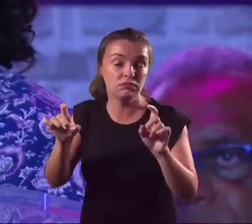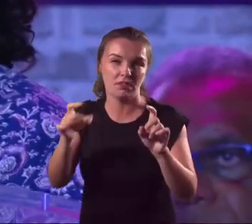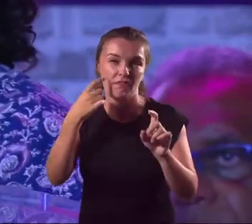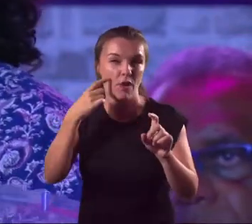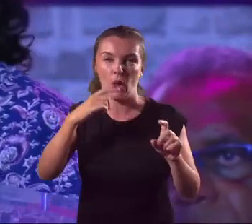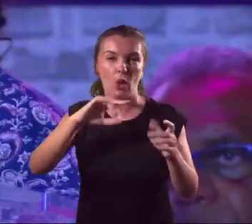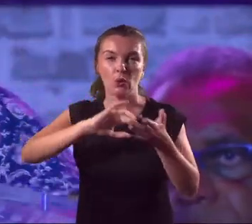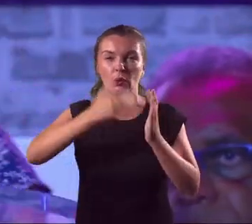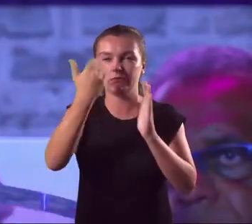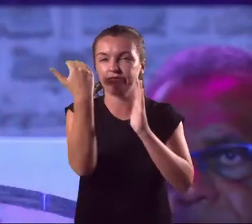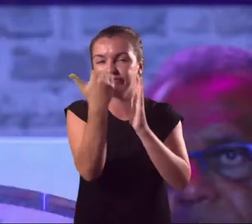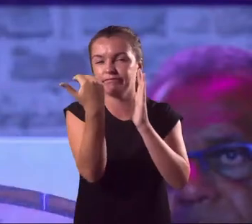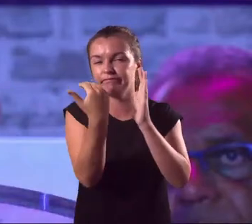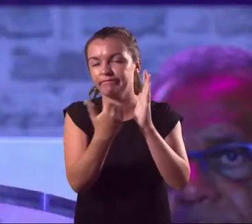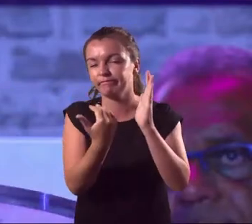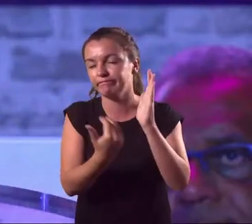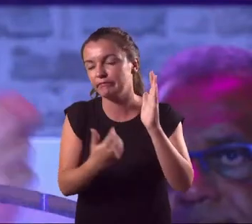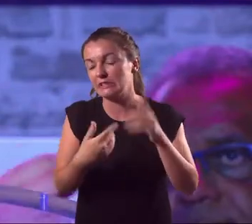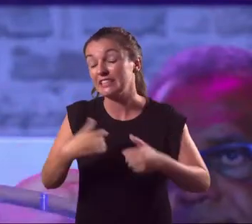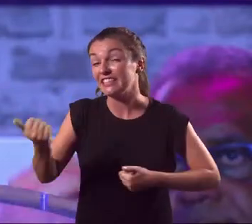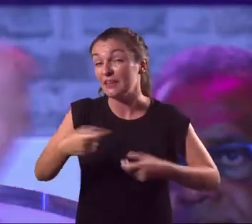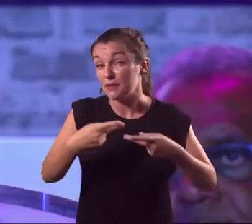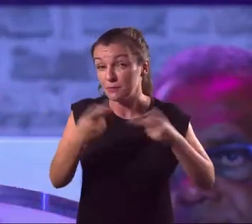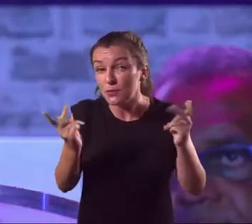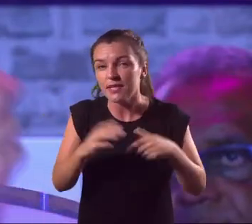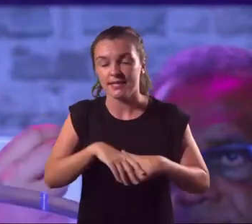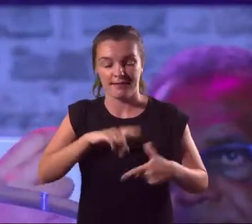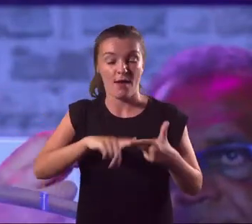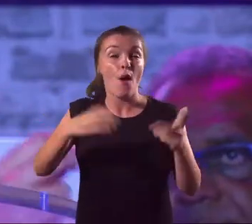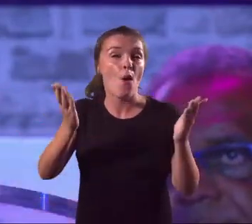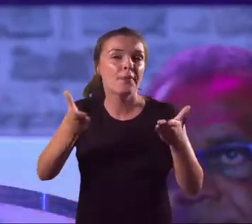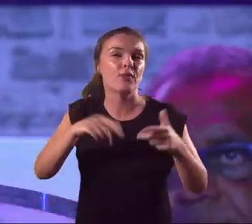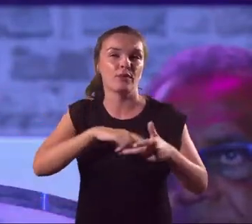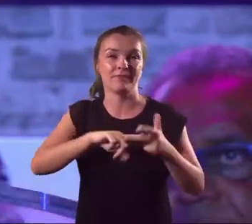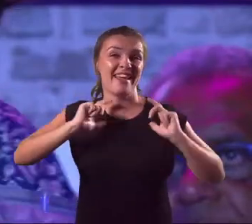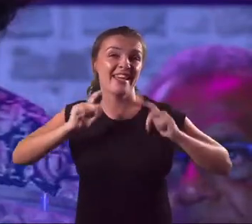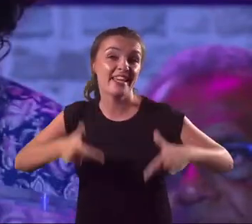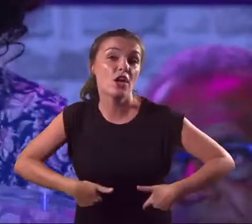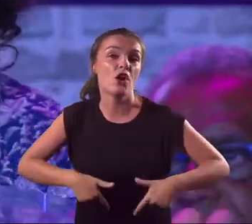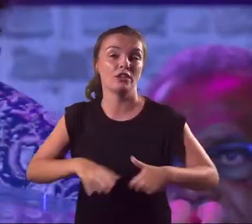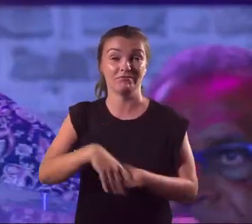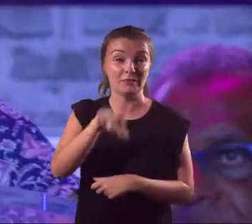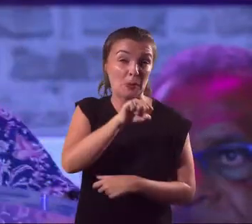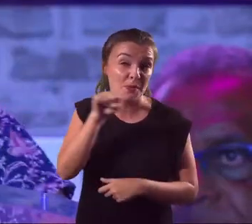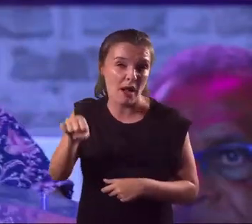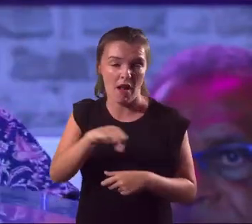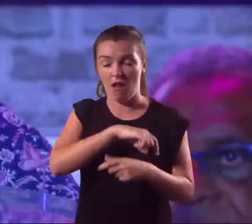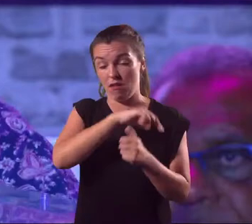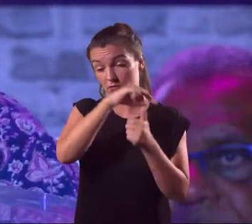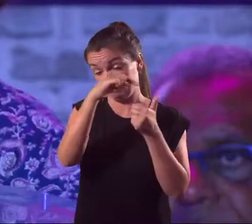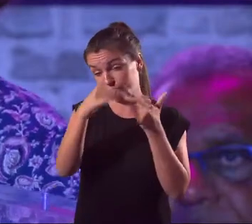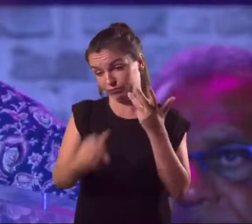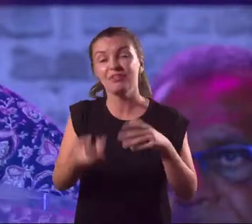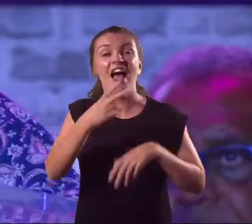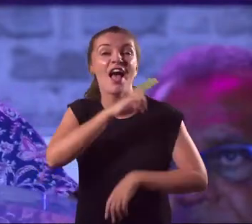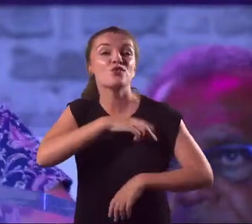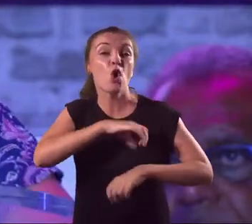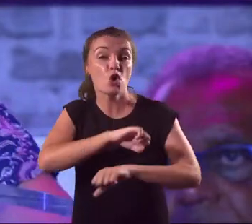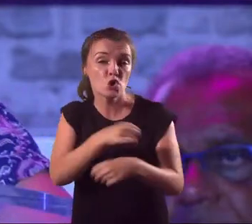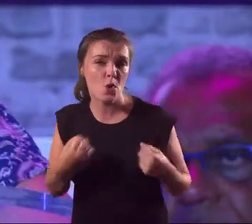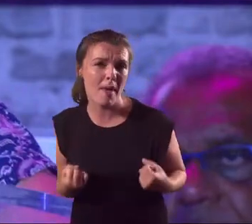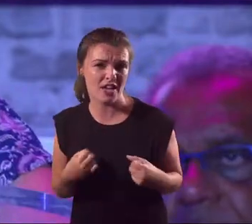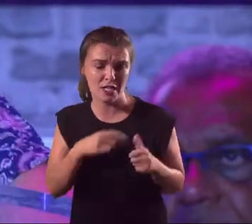y passera. Nos services publics, nos hôpitaux, nos écoles, notre protection sociale, notre assurance